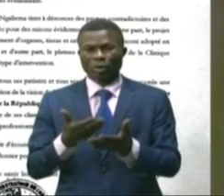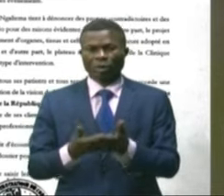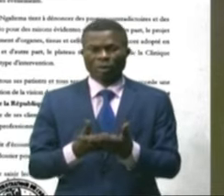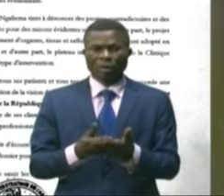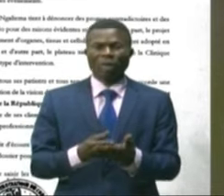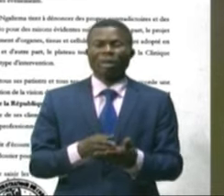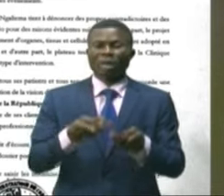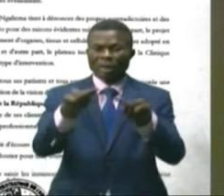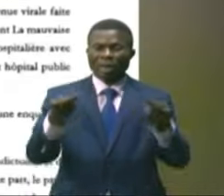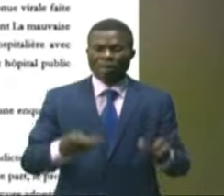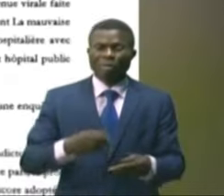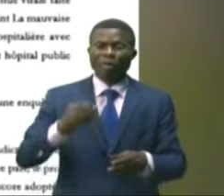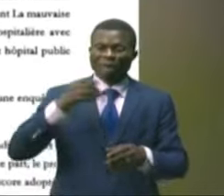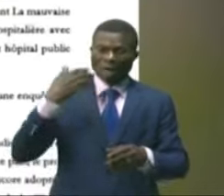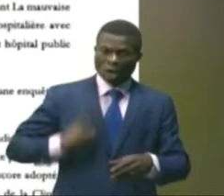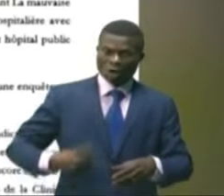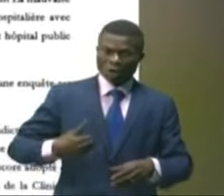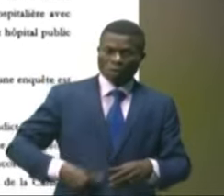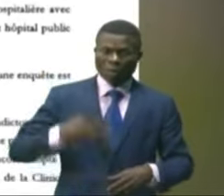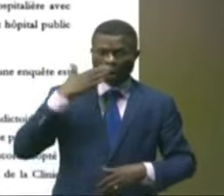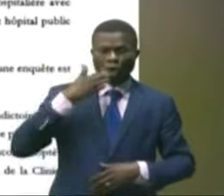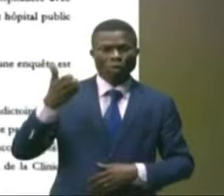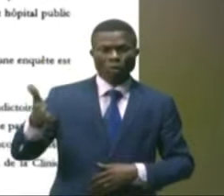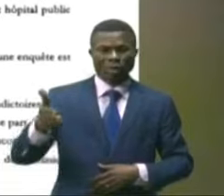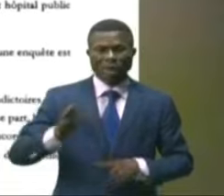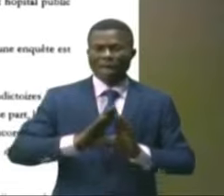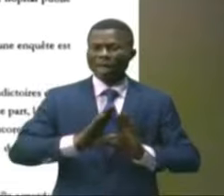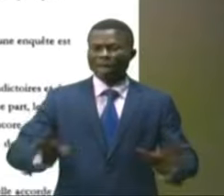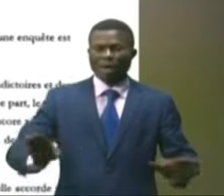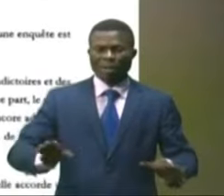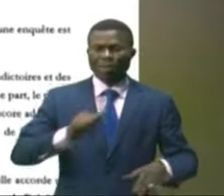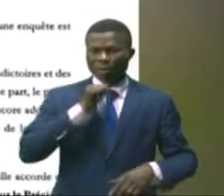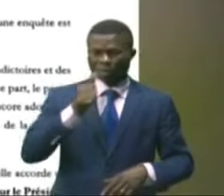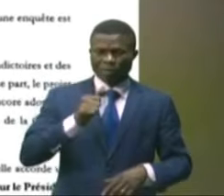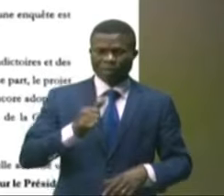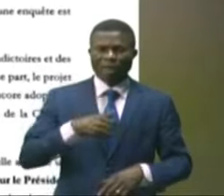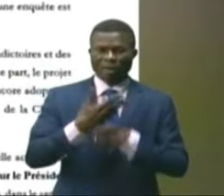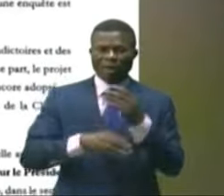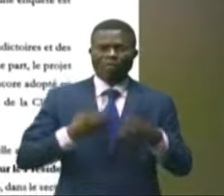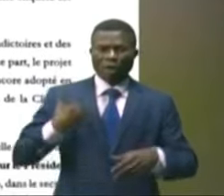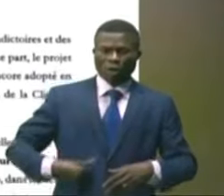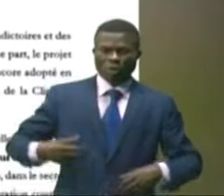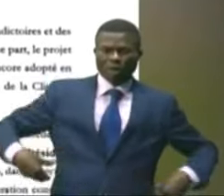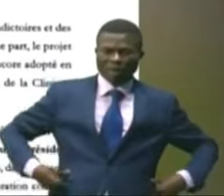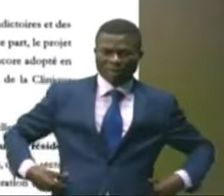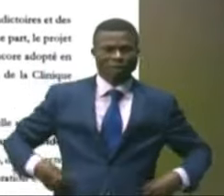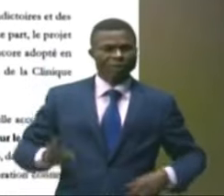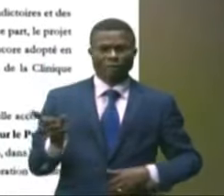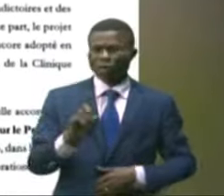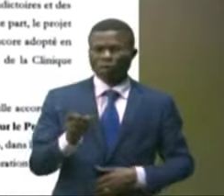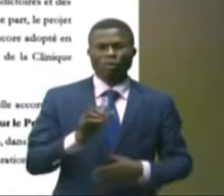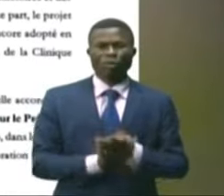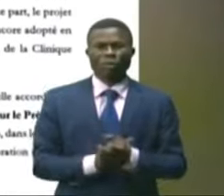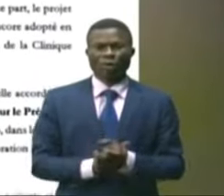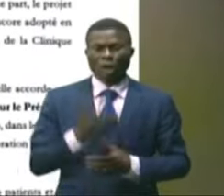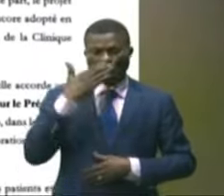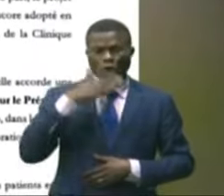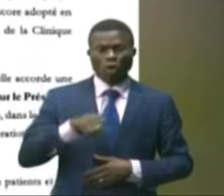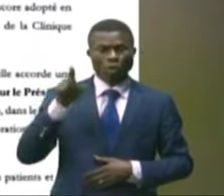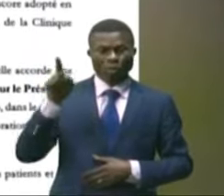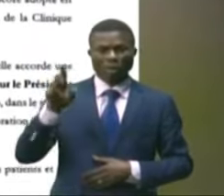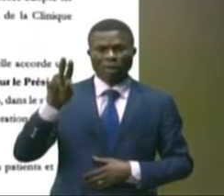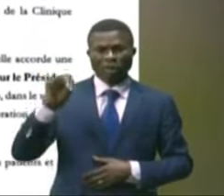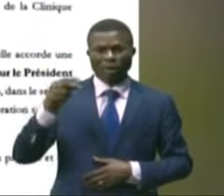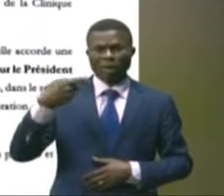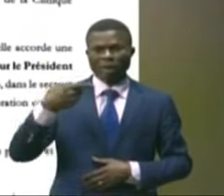plateaux techniques actuels de la clinique Ngalima ne permet pas de réaliser ces types d'interventions. La clinique Ngalima